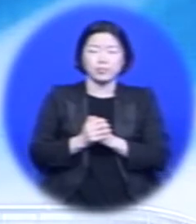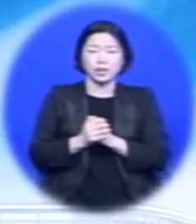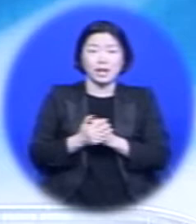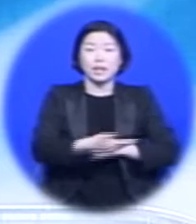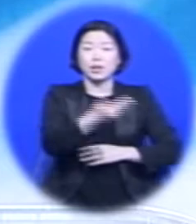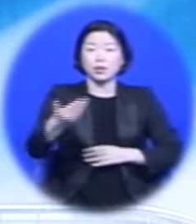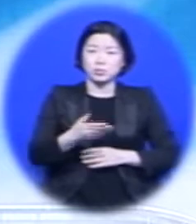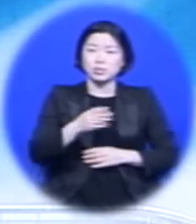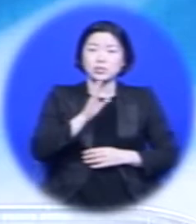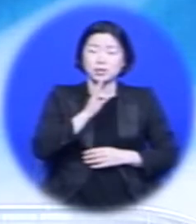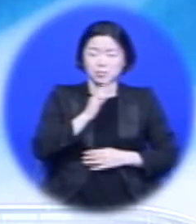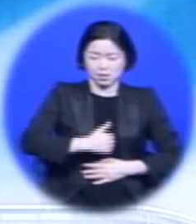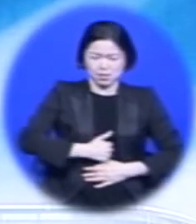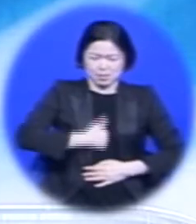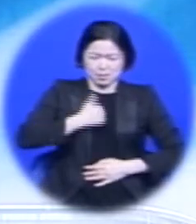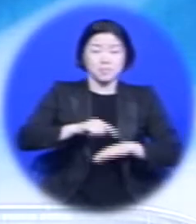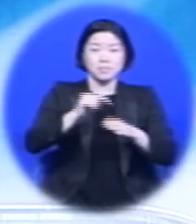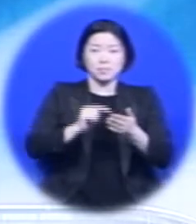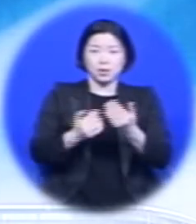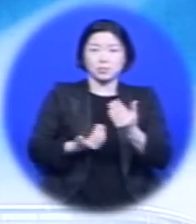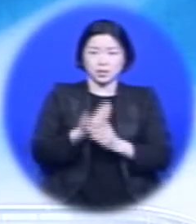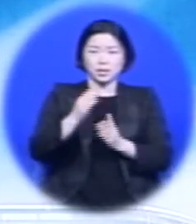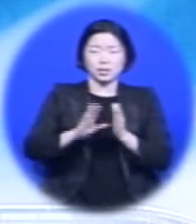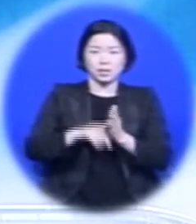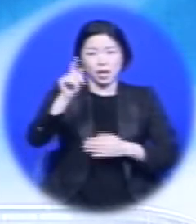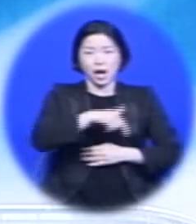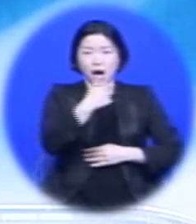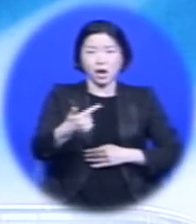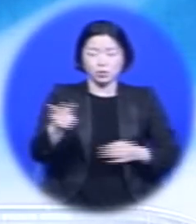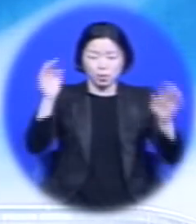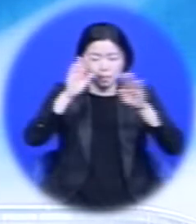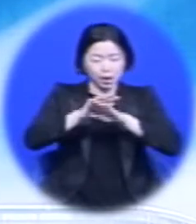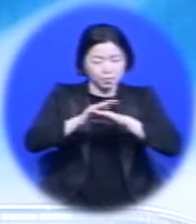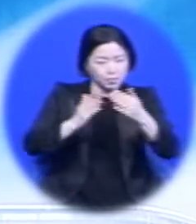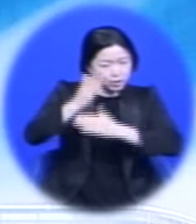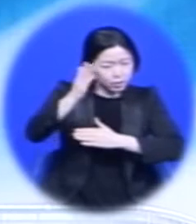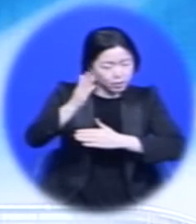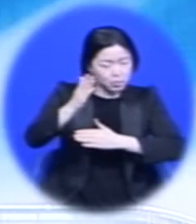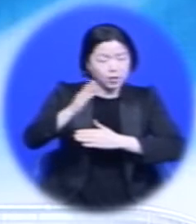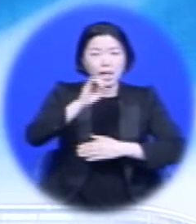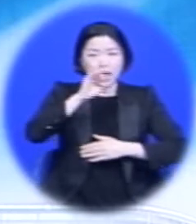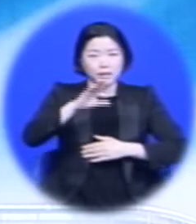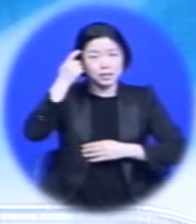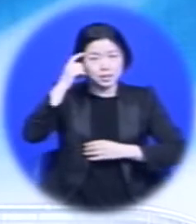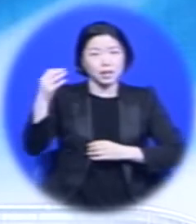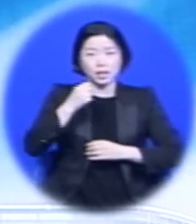여러분들은 정말 분한 마음이 생길 때 하루 밤을 넘기면 안 된다고 생각하시고